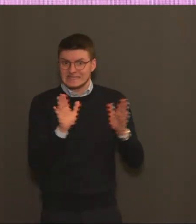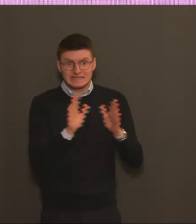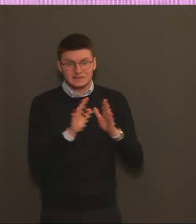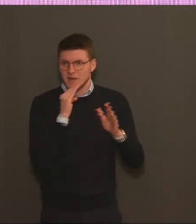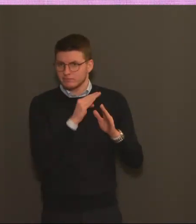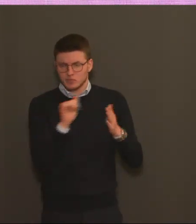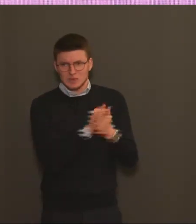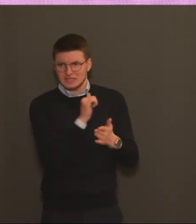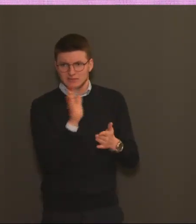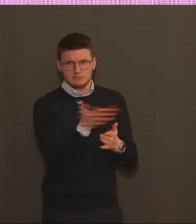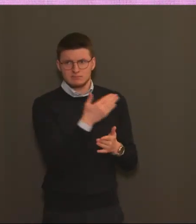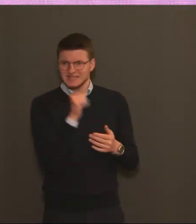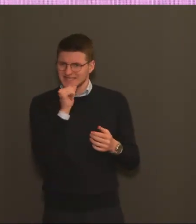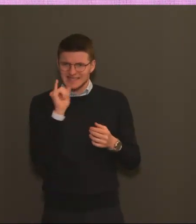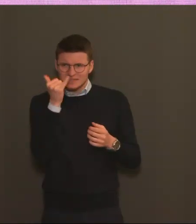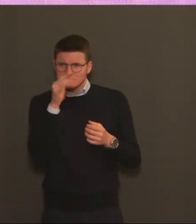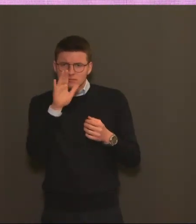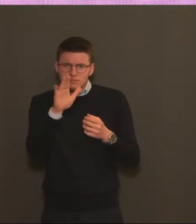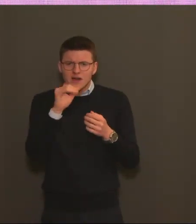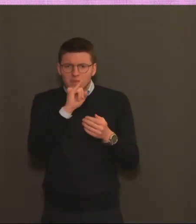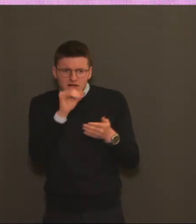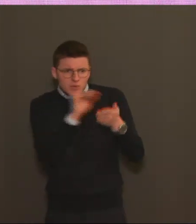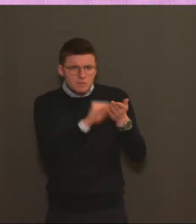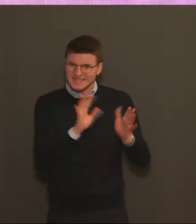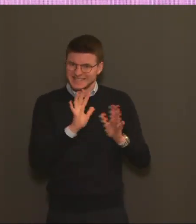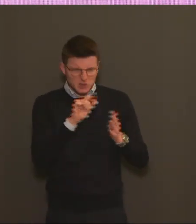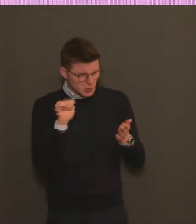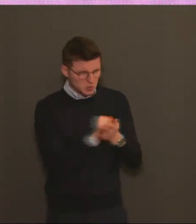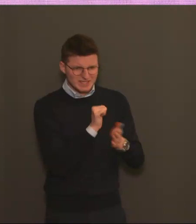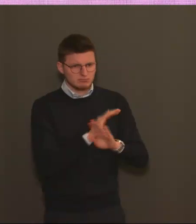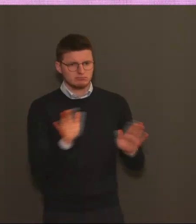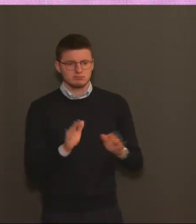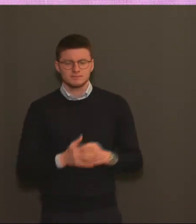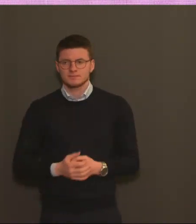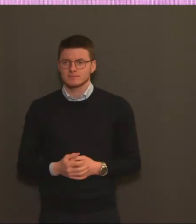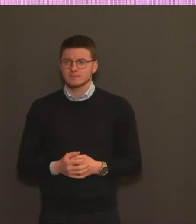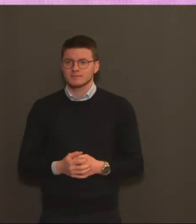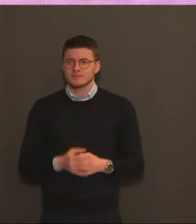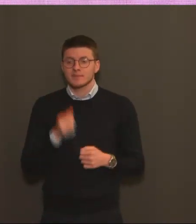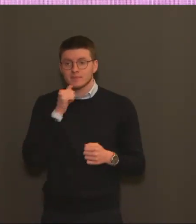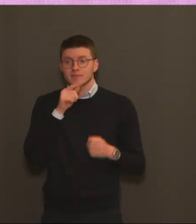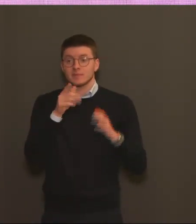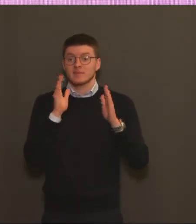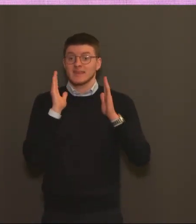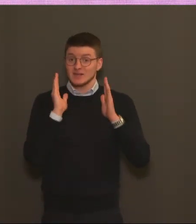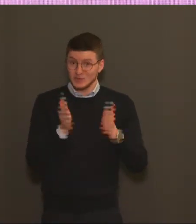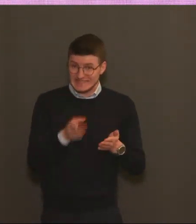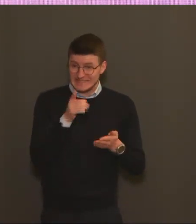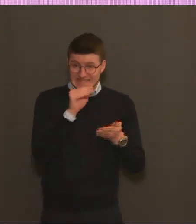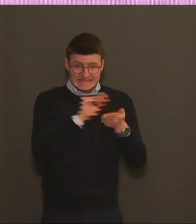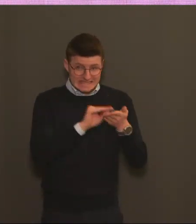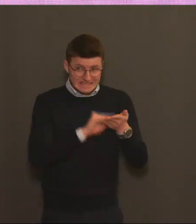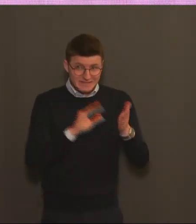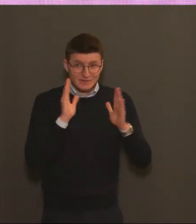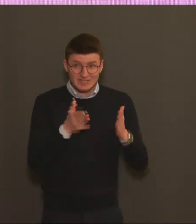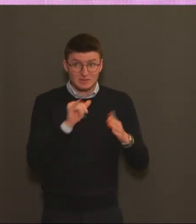tot slot verwijder het bericht. Heb je toch gegevens ingevuld Vergeet dan niet om je bank en of kaartstop onmiddellijk